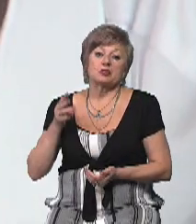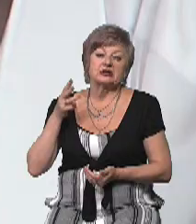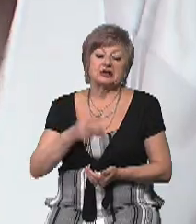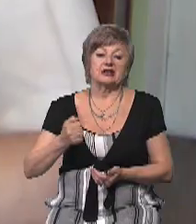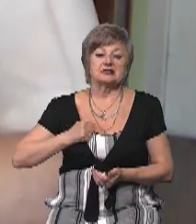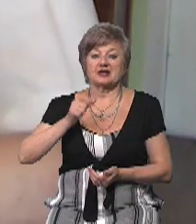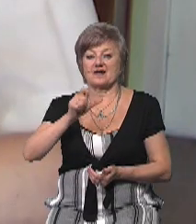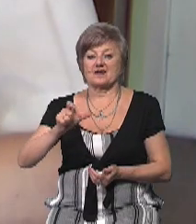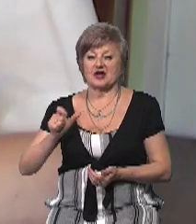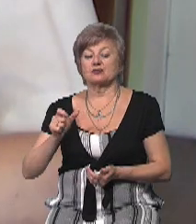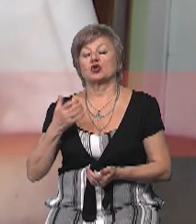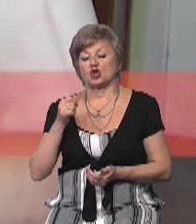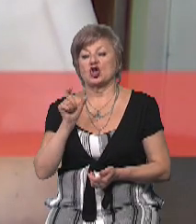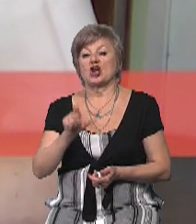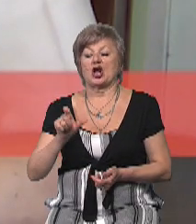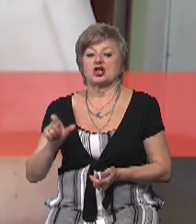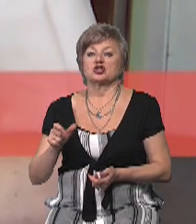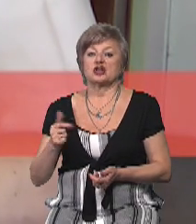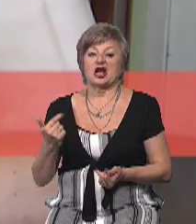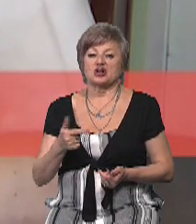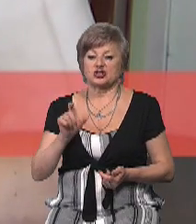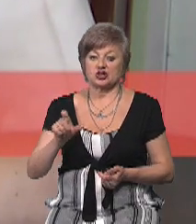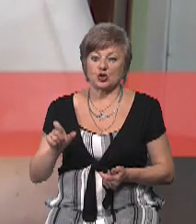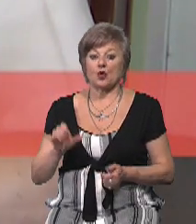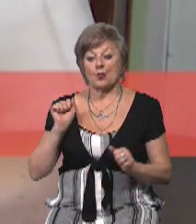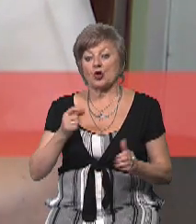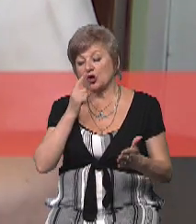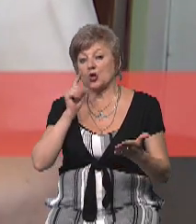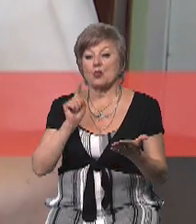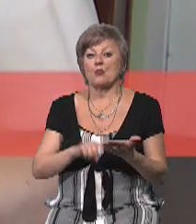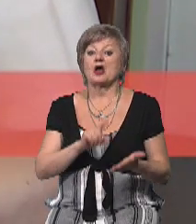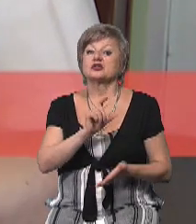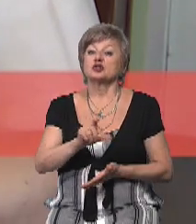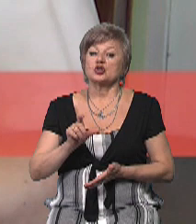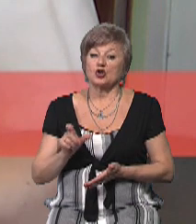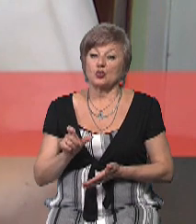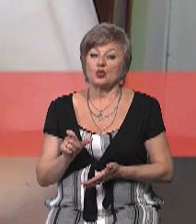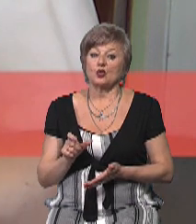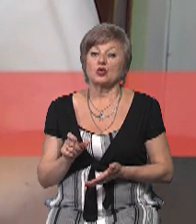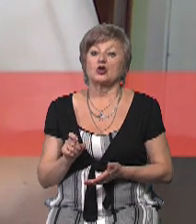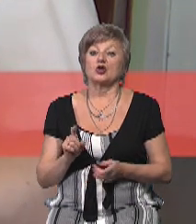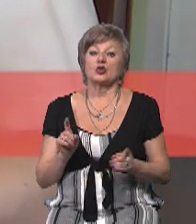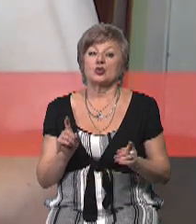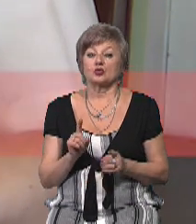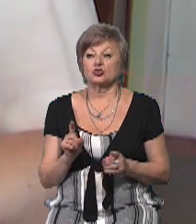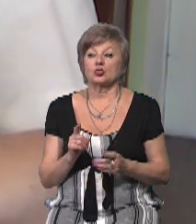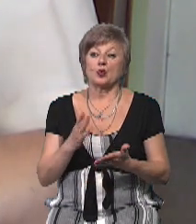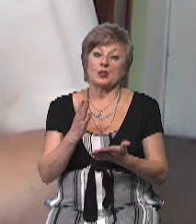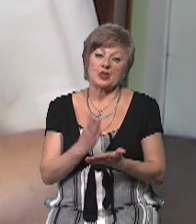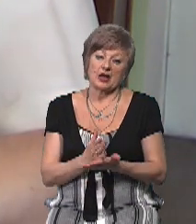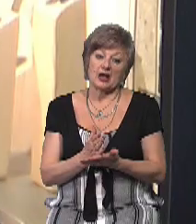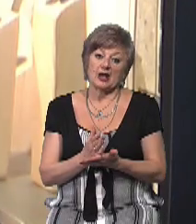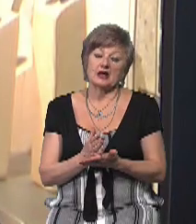та цивільних. В зону ураження могли потрапити люди, які просто знаходилися, ну, наприклад, в